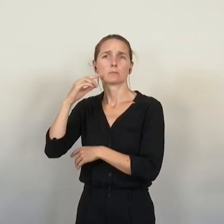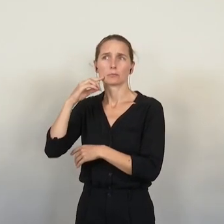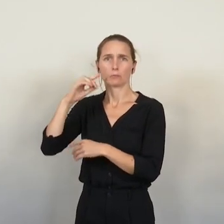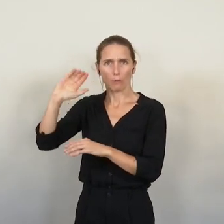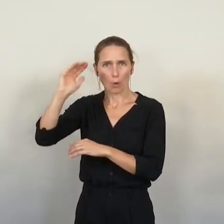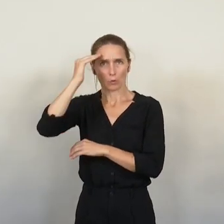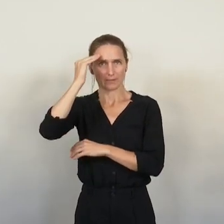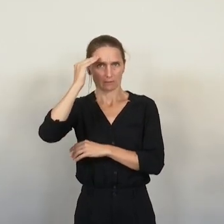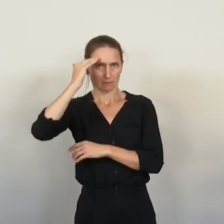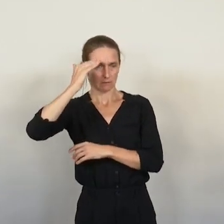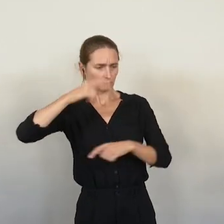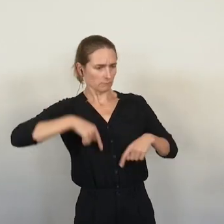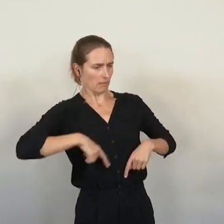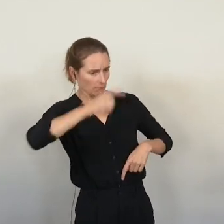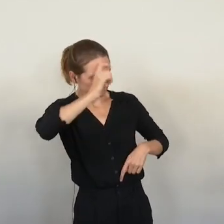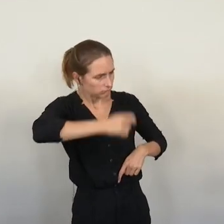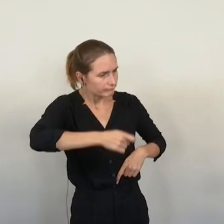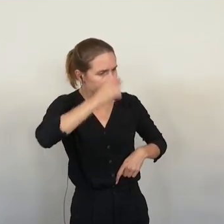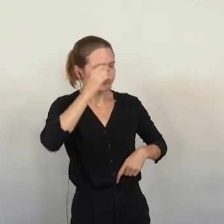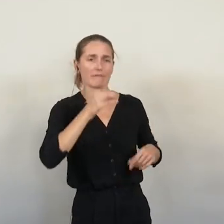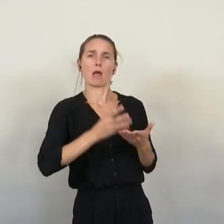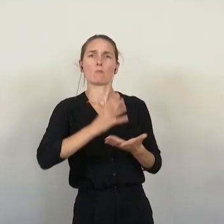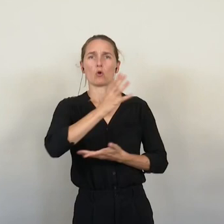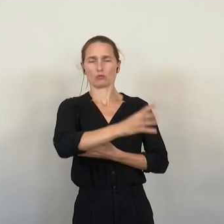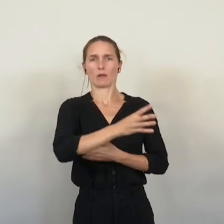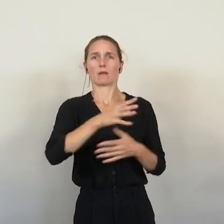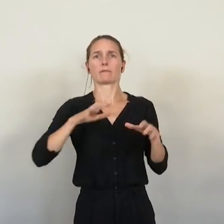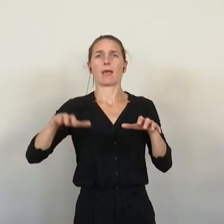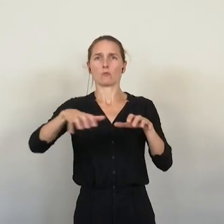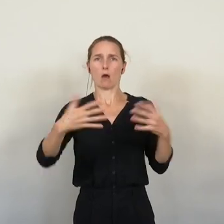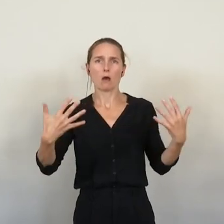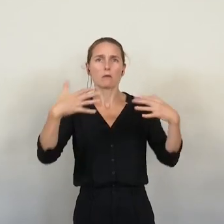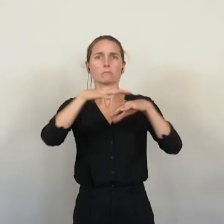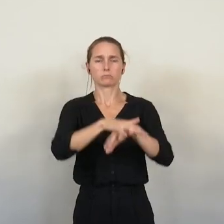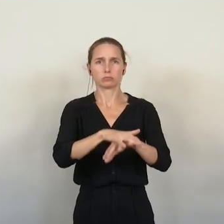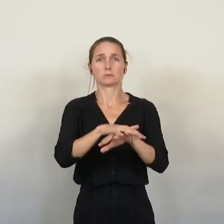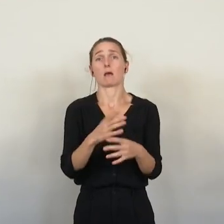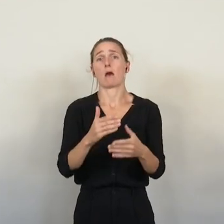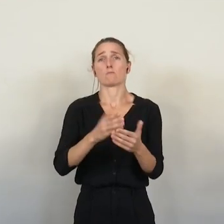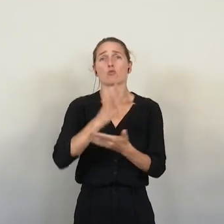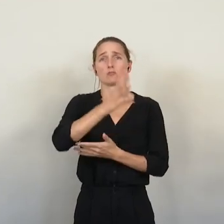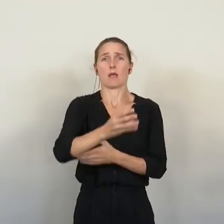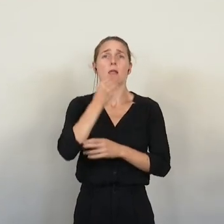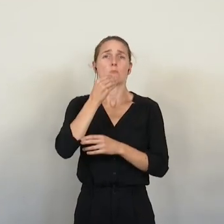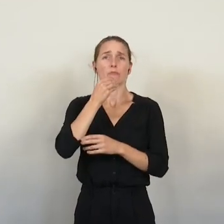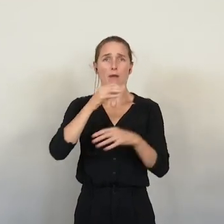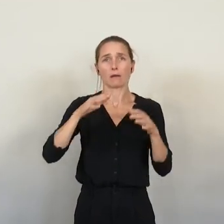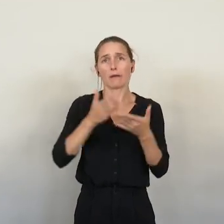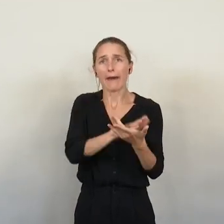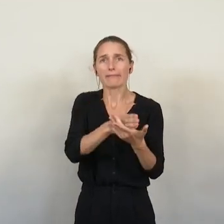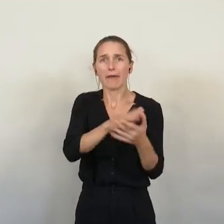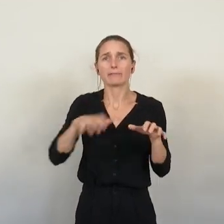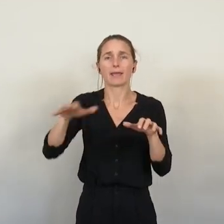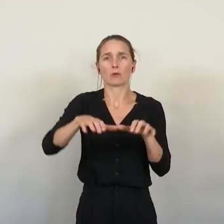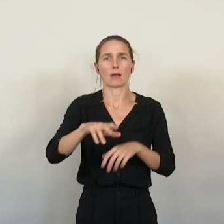alimentaires territoriaux le projet alimentaire interterritorial le P i c'est un acronyme que vous entendrez beaucoup de